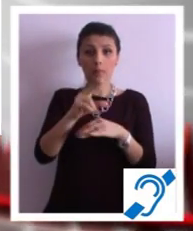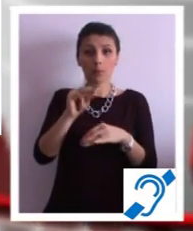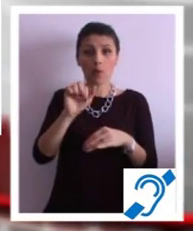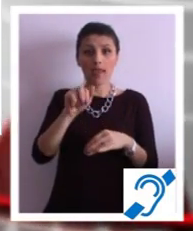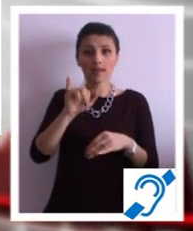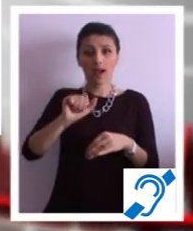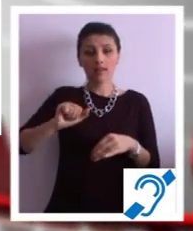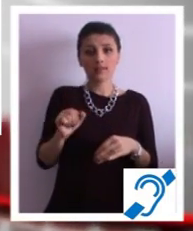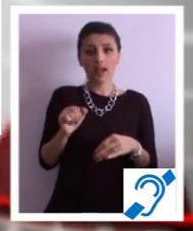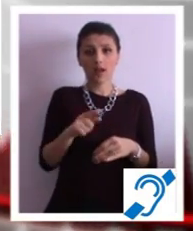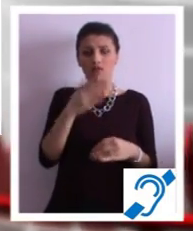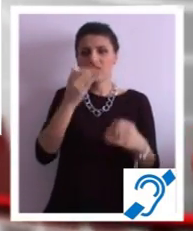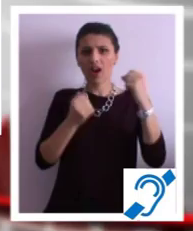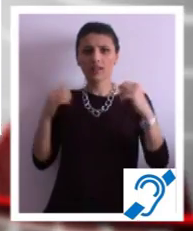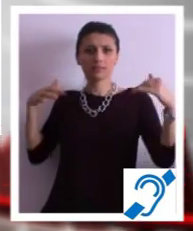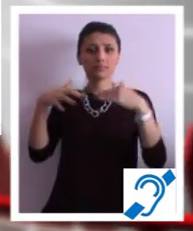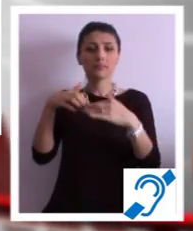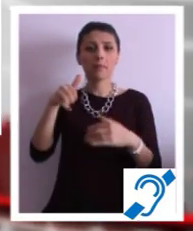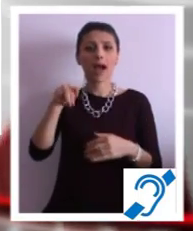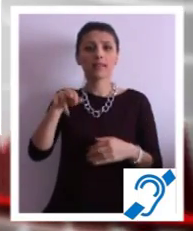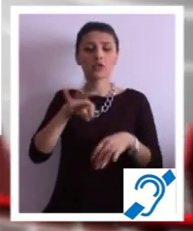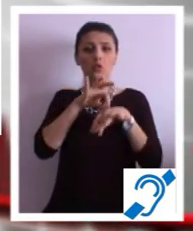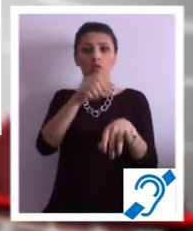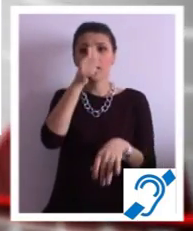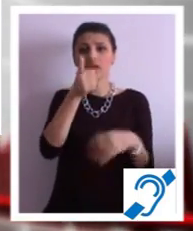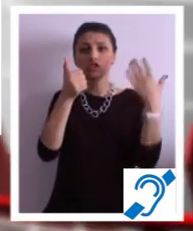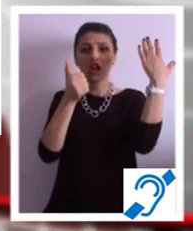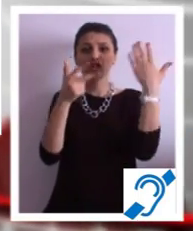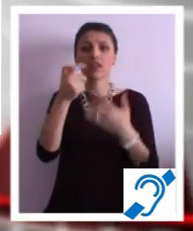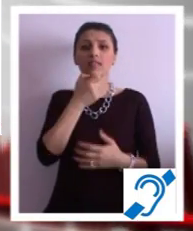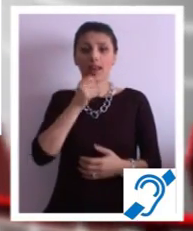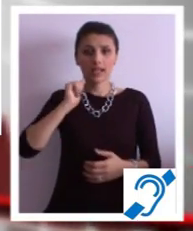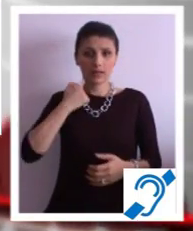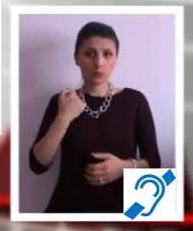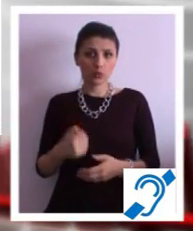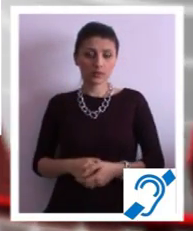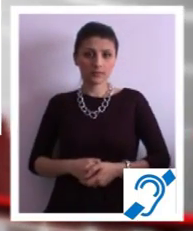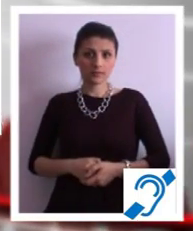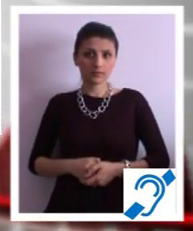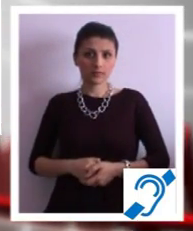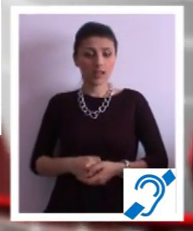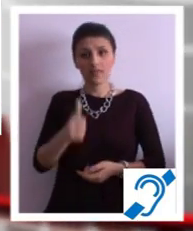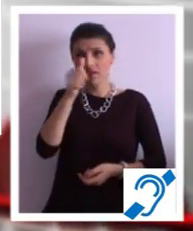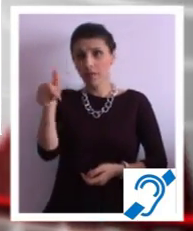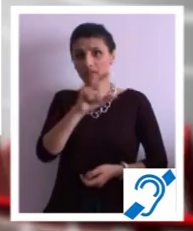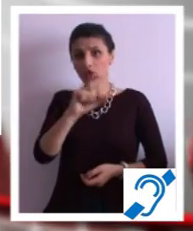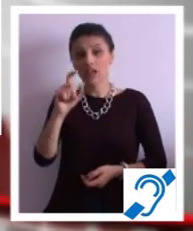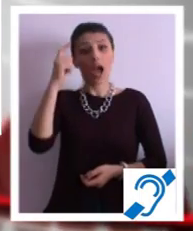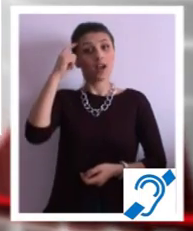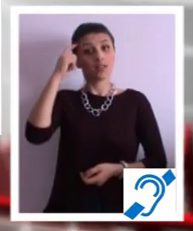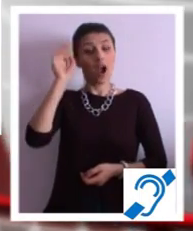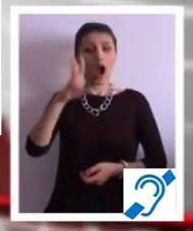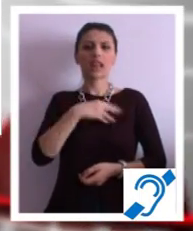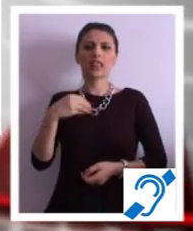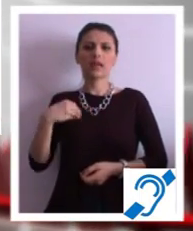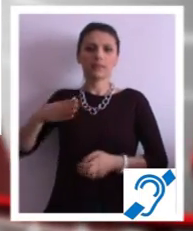Poienari, acestuia i-a ieșit în față un Matiz, condus de o femeie de 63 de ani din Câmpul Lung. Conducătoarea auto se pare că s-a gândit că are